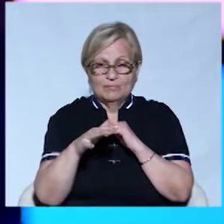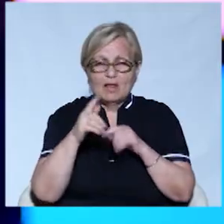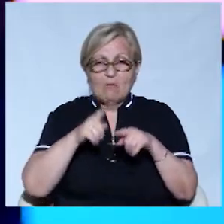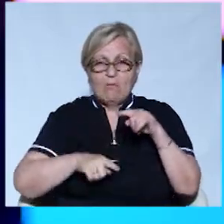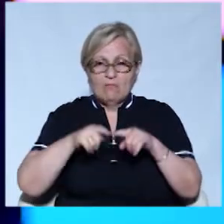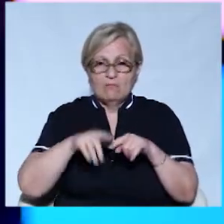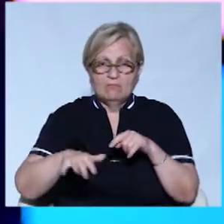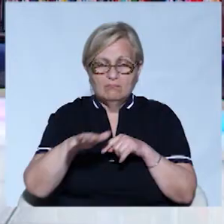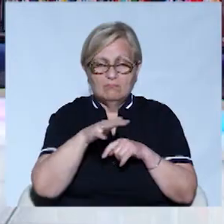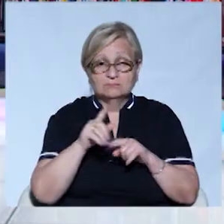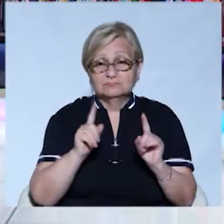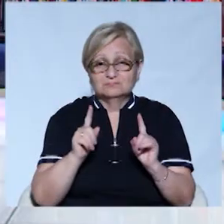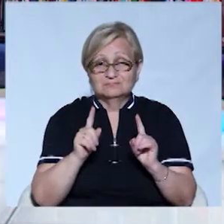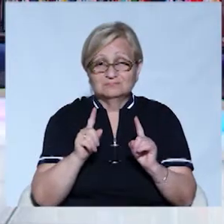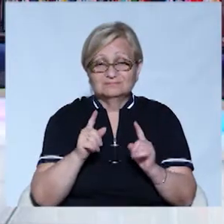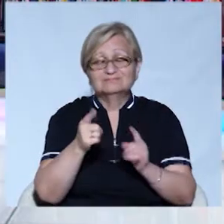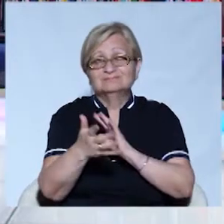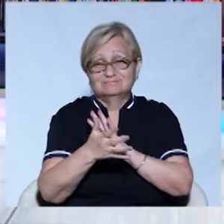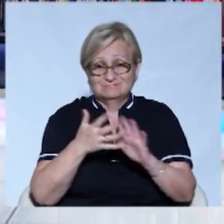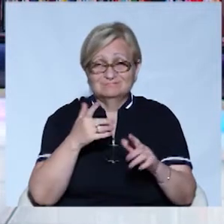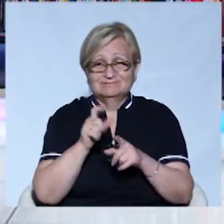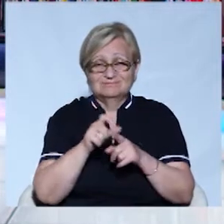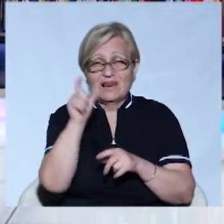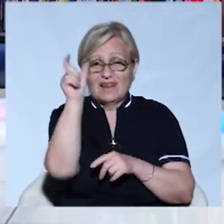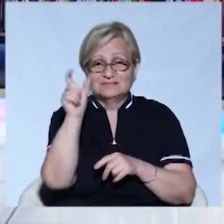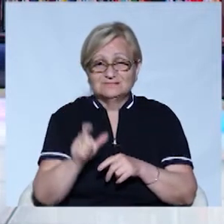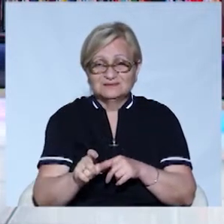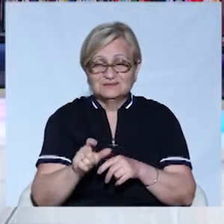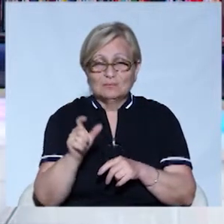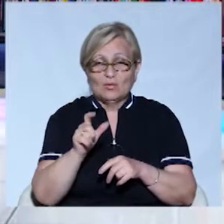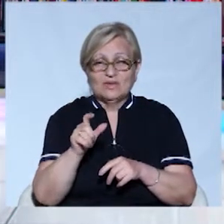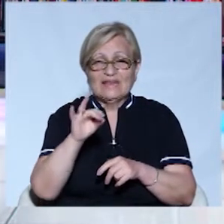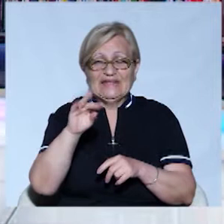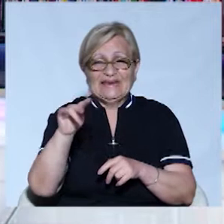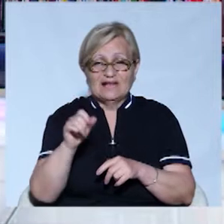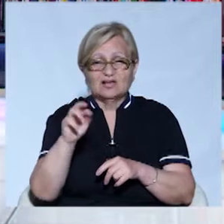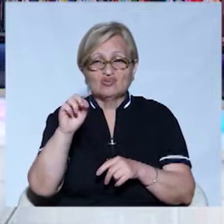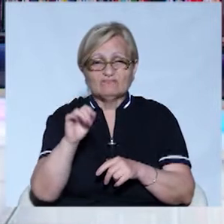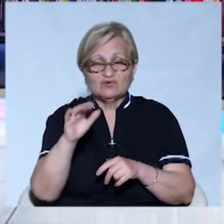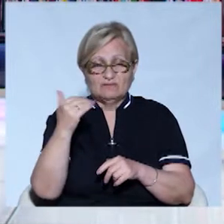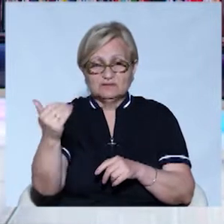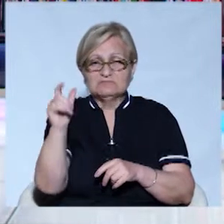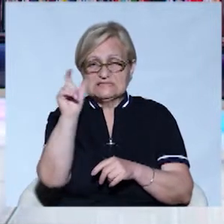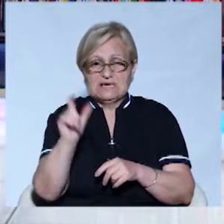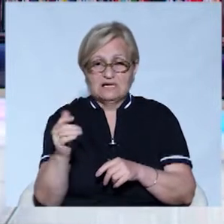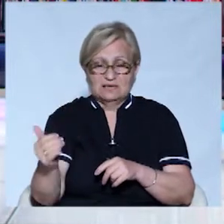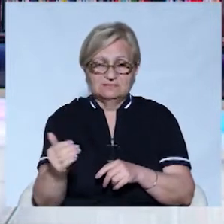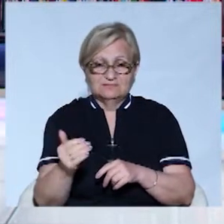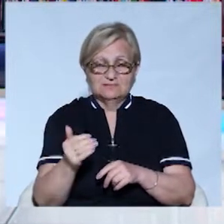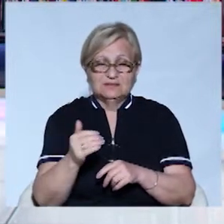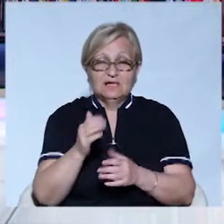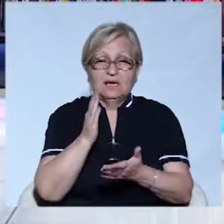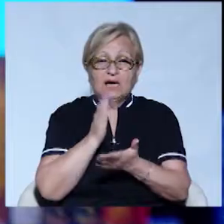მამული და რა თქმა უნდა გამოიცნობთ ლექსი, პოეტი, იდია ჭავჭავაძე, ხომ?